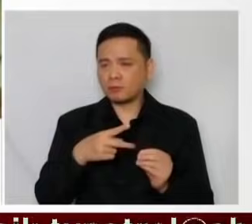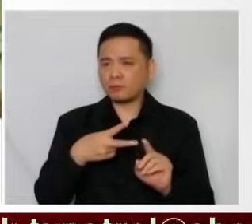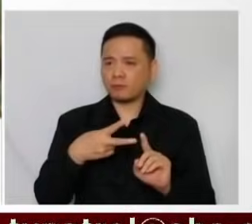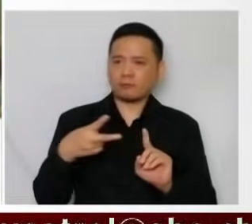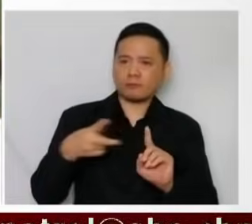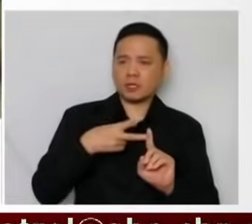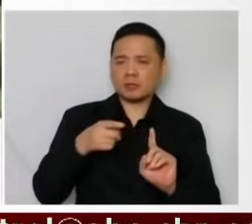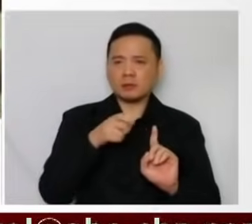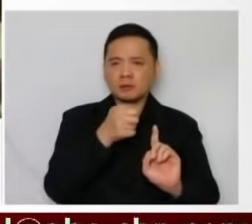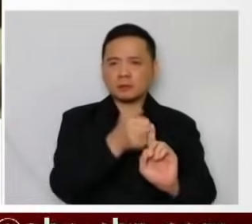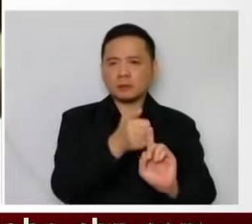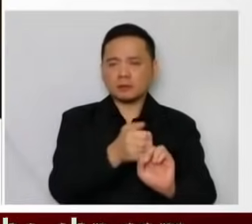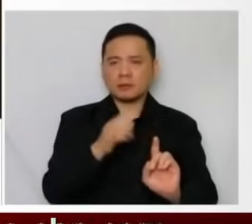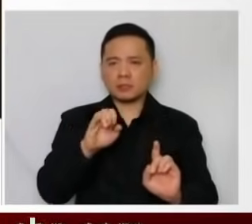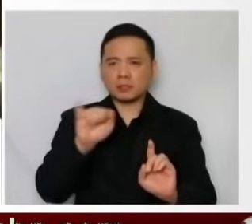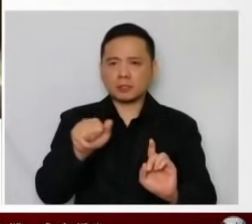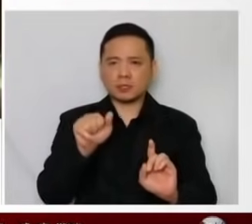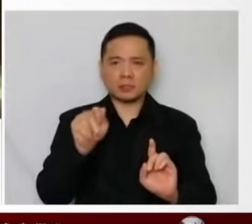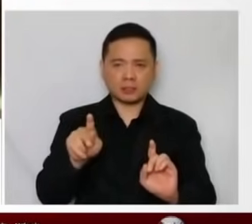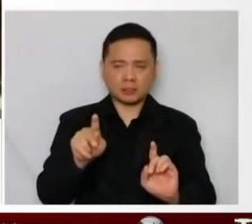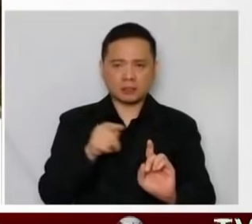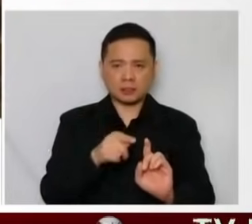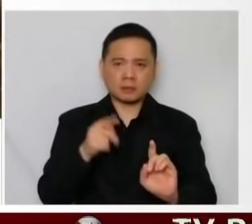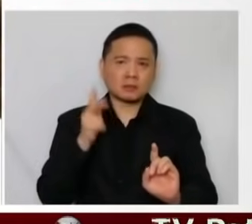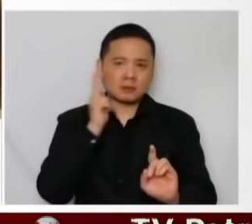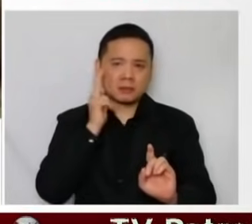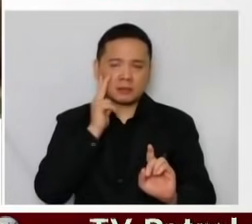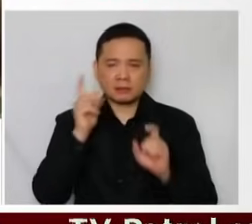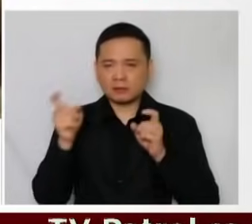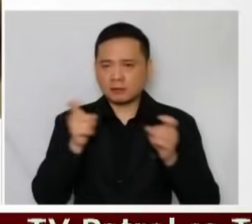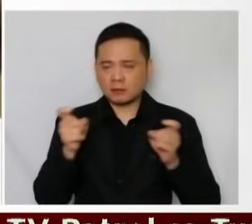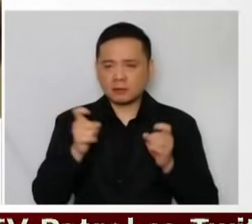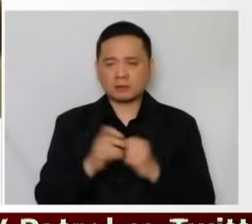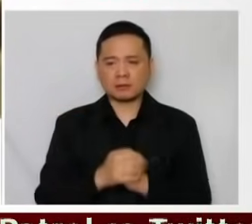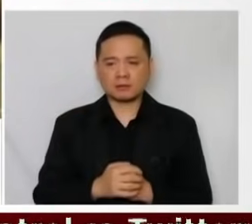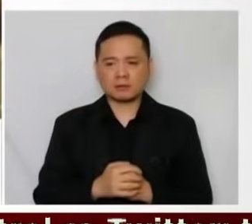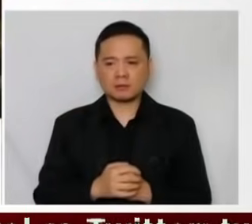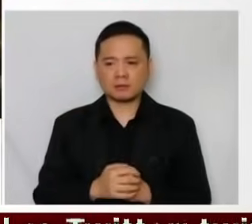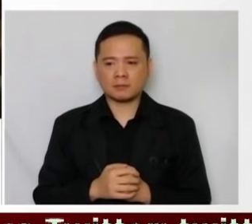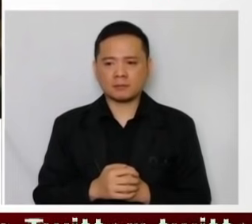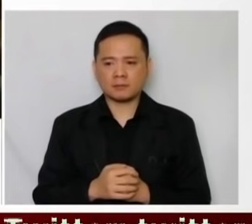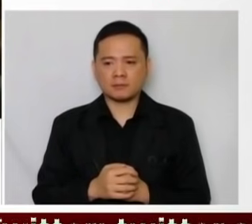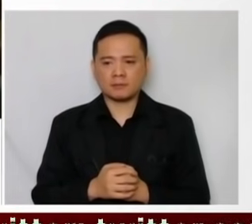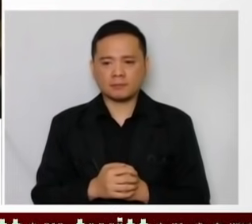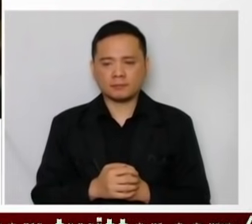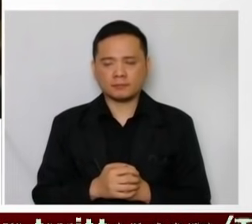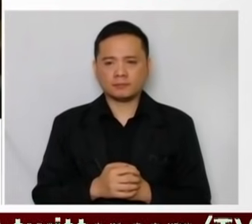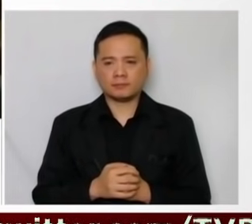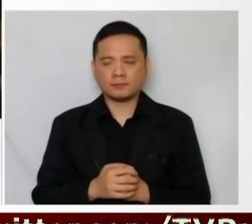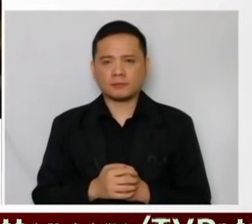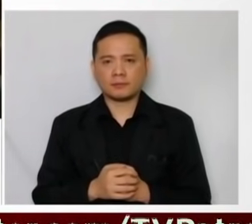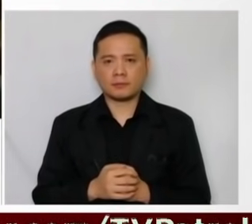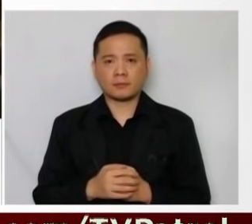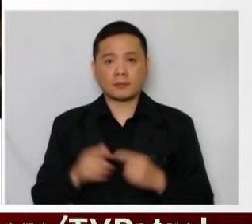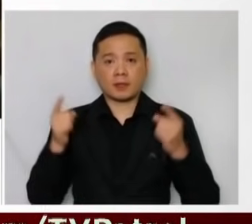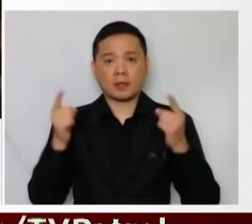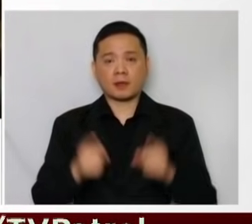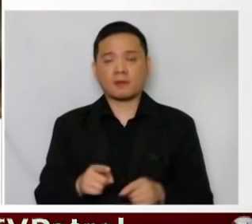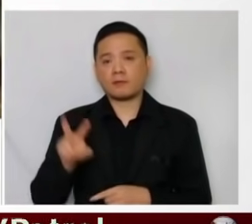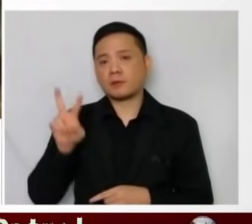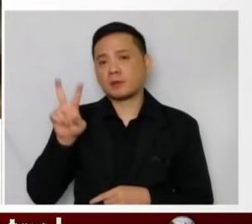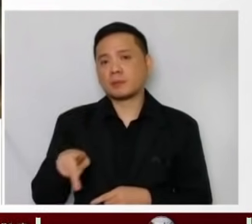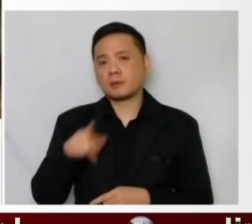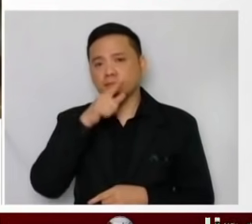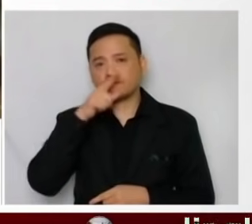Administrasyong Duterte matapos mapaso ang 5 taong lease ng kanilang libingan. Dumalo si Vice President Lenny